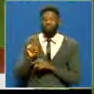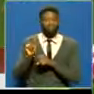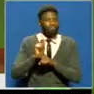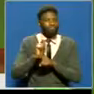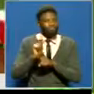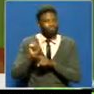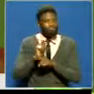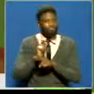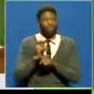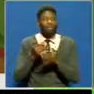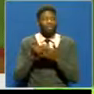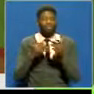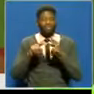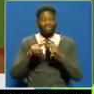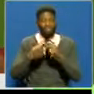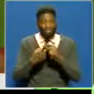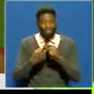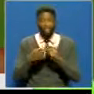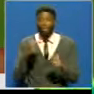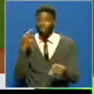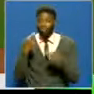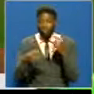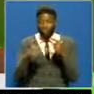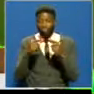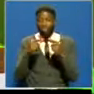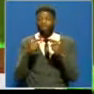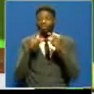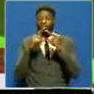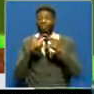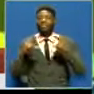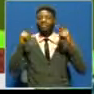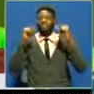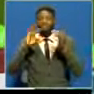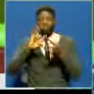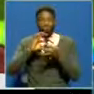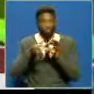mashindano hayo yatakayoandaliwa jijini Tokyo, Ujapani. Frederick Moore.